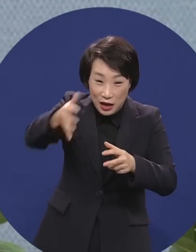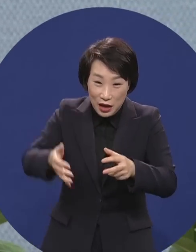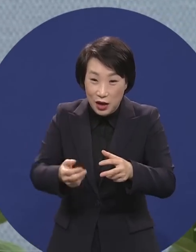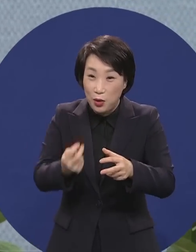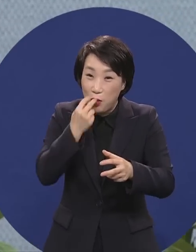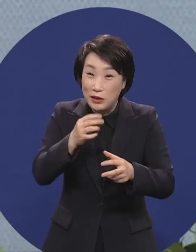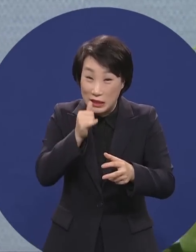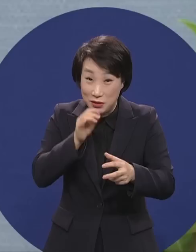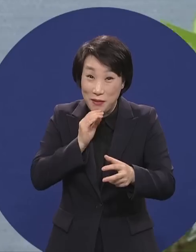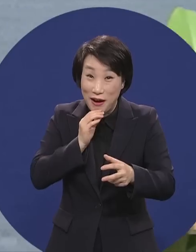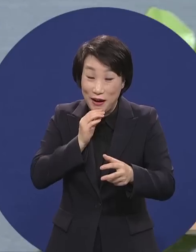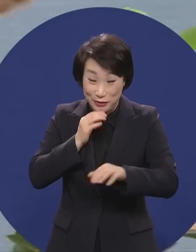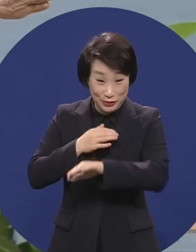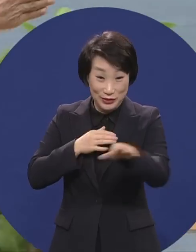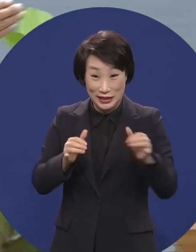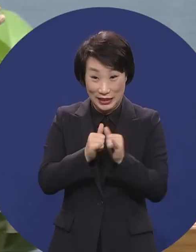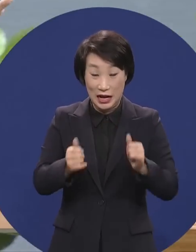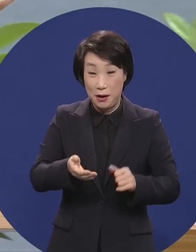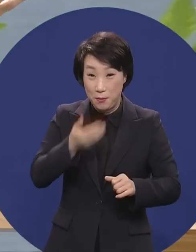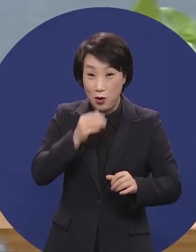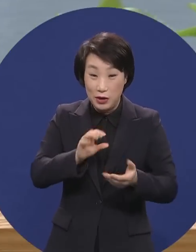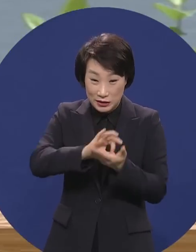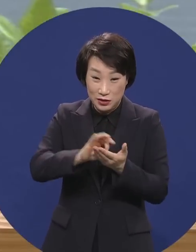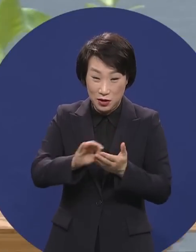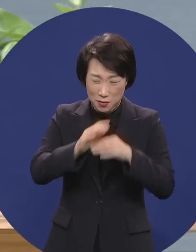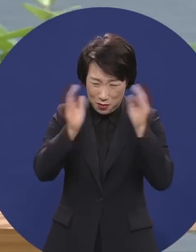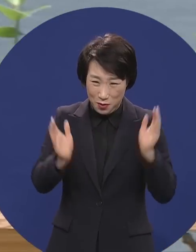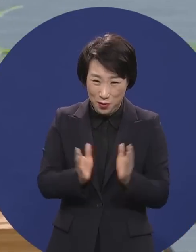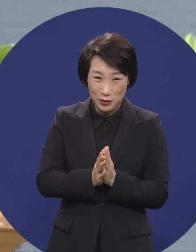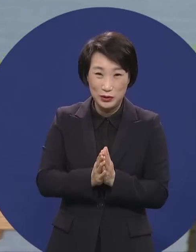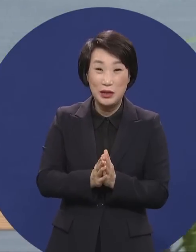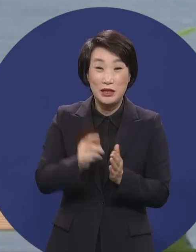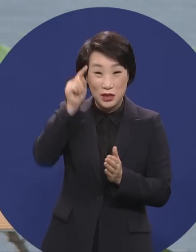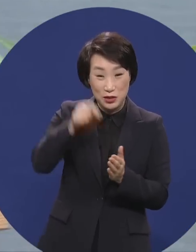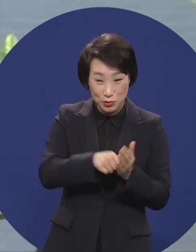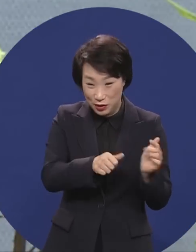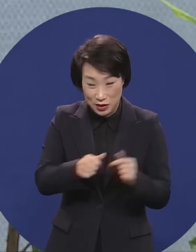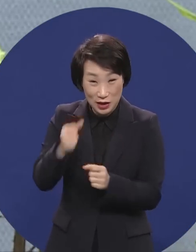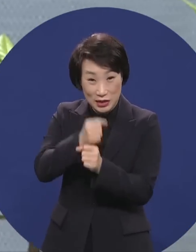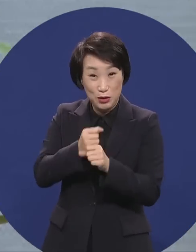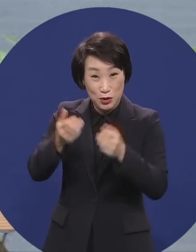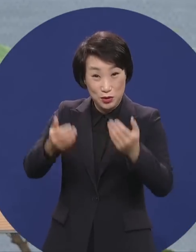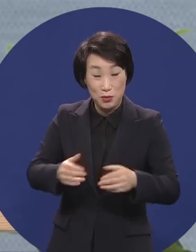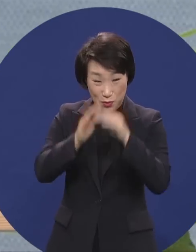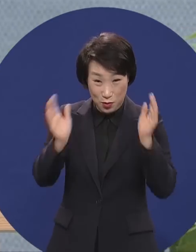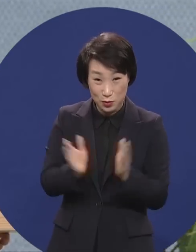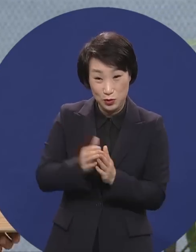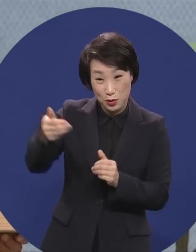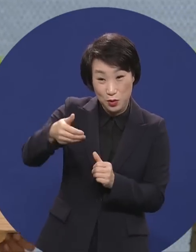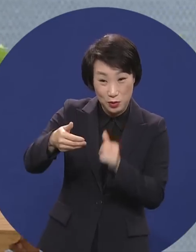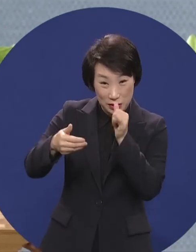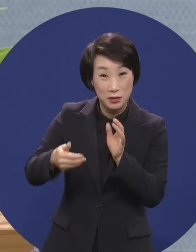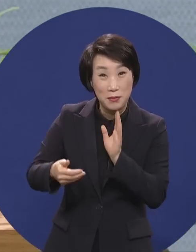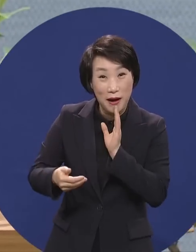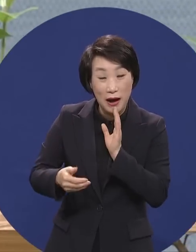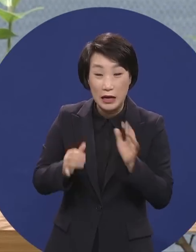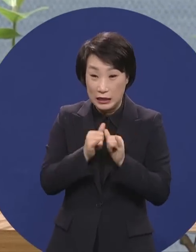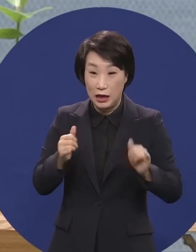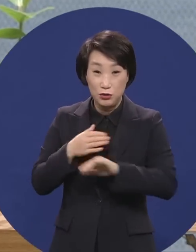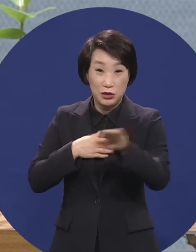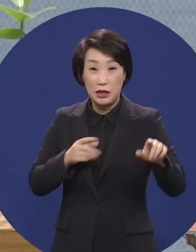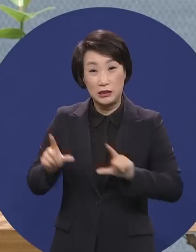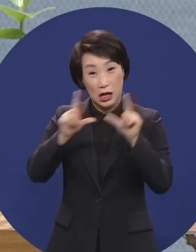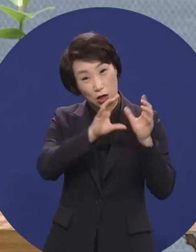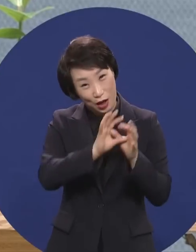철저히 이 안에서 먹을 것, 쓸 것을 많은 천지만물을 창조하신 것을 공급해가면서 우리의 살도록